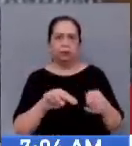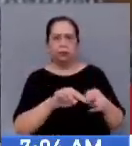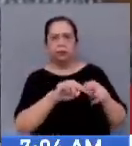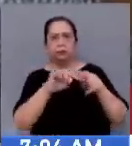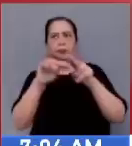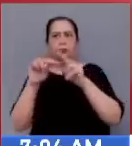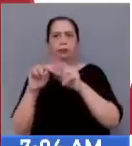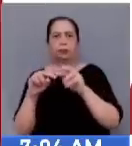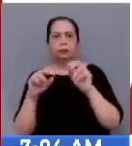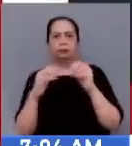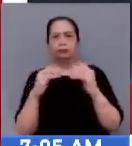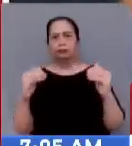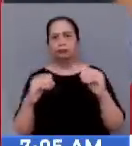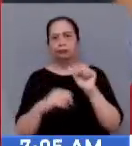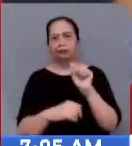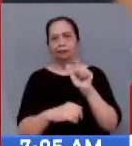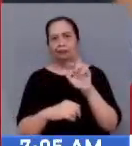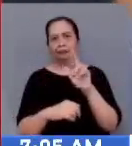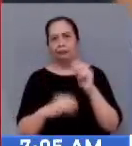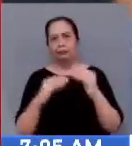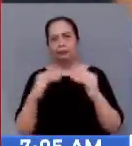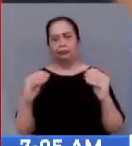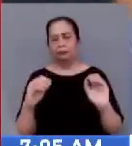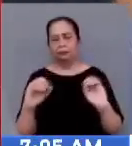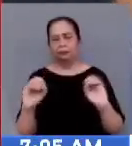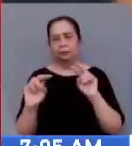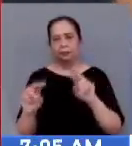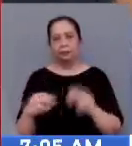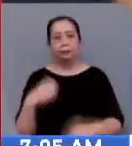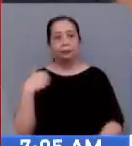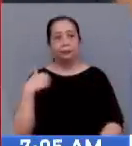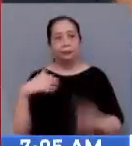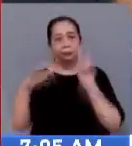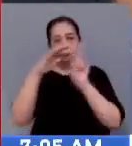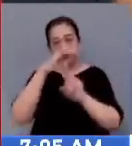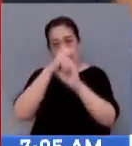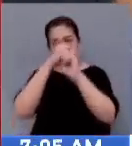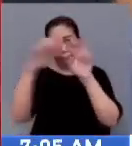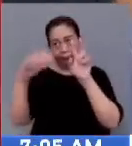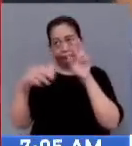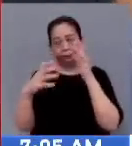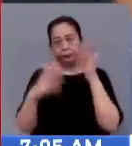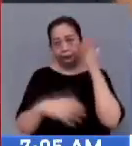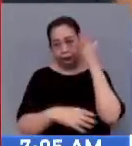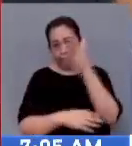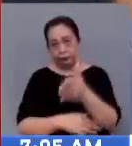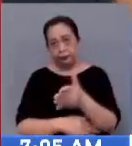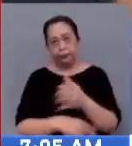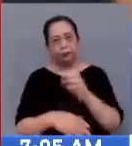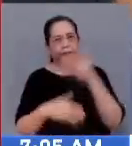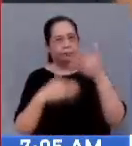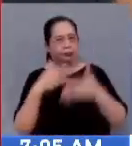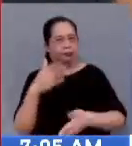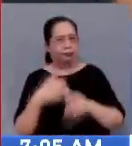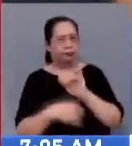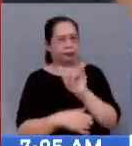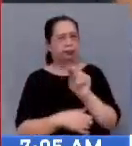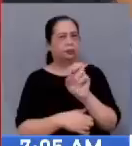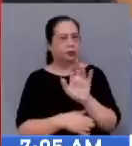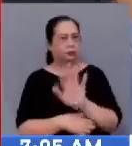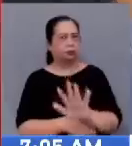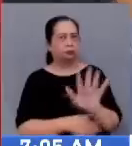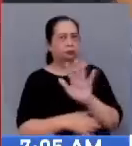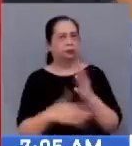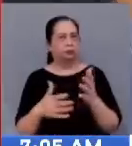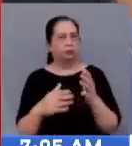alert levels at this time. Ang meron po tayo projections that By the end of June, maaari po na aabot tayo